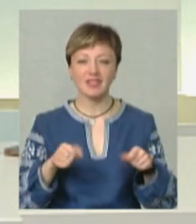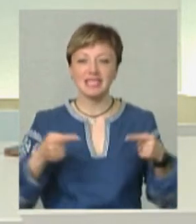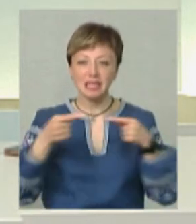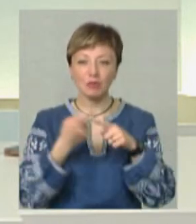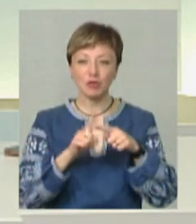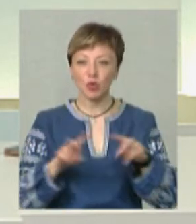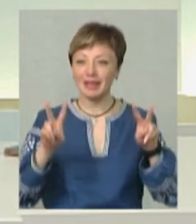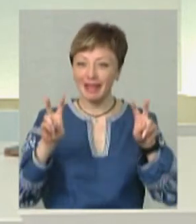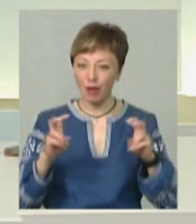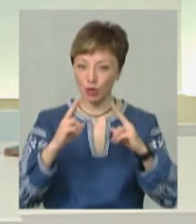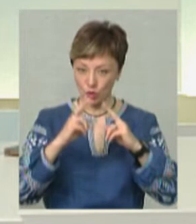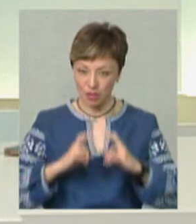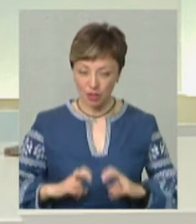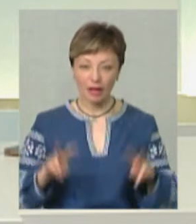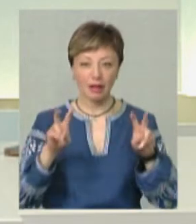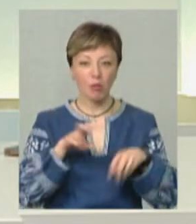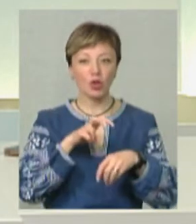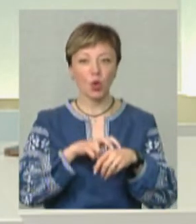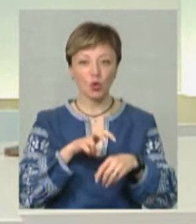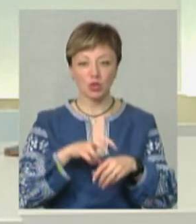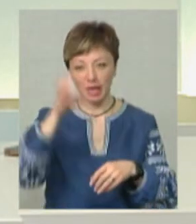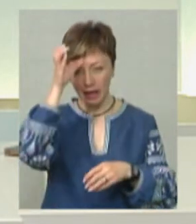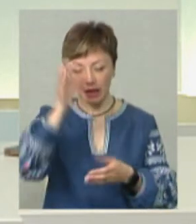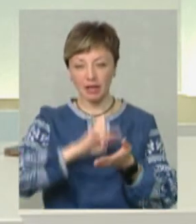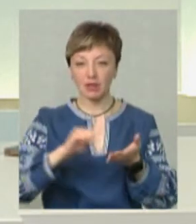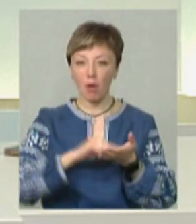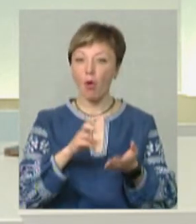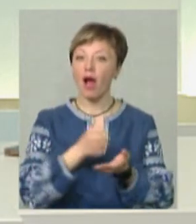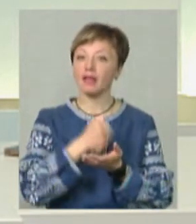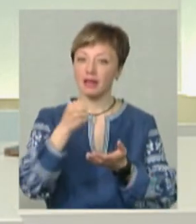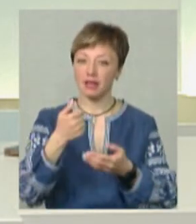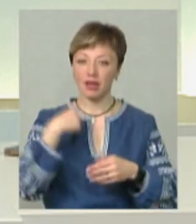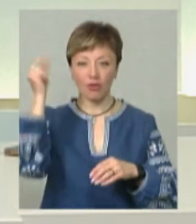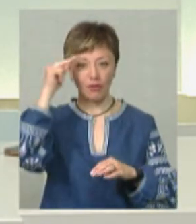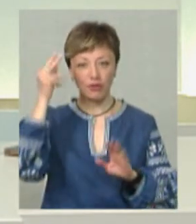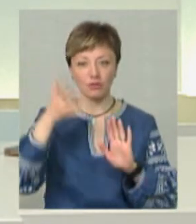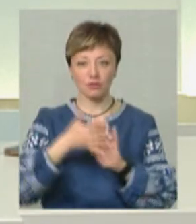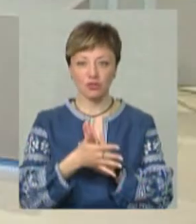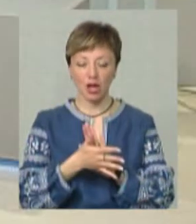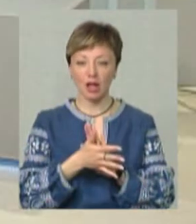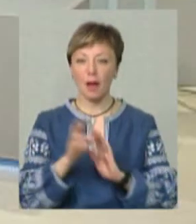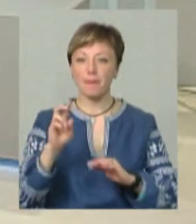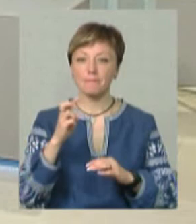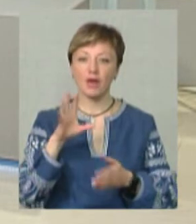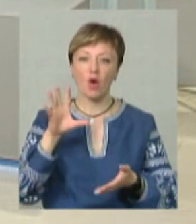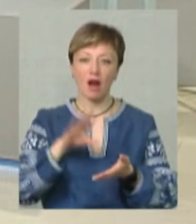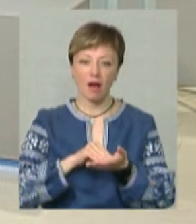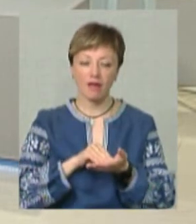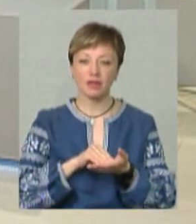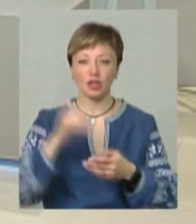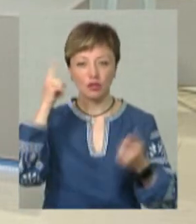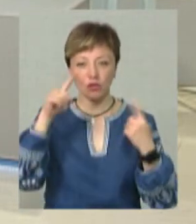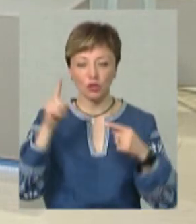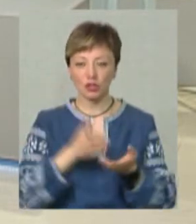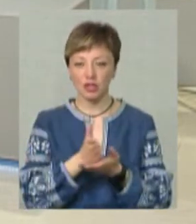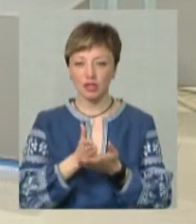цю тему досліджувати, а це вже тема докторської дисертації, бо кандидатської я вивчала біографістику, творчі